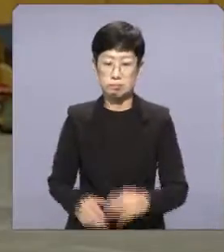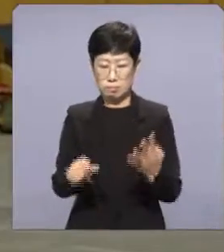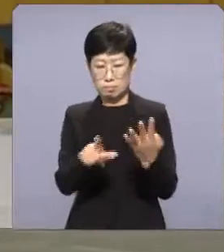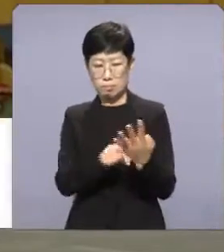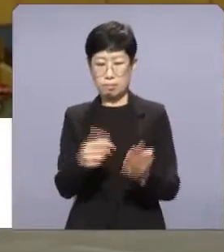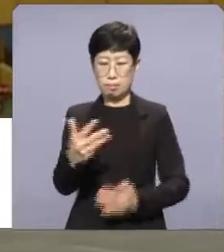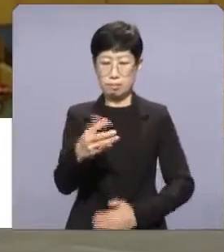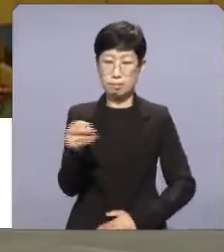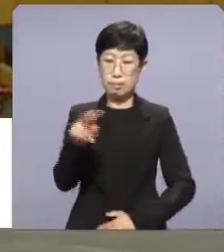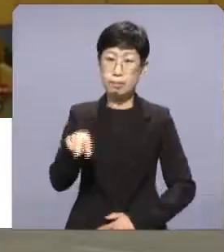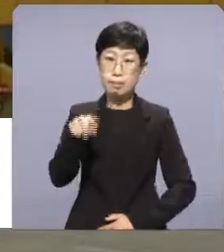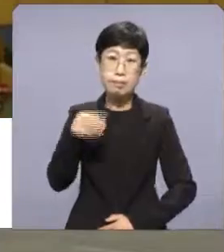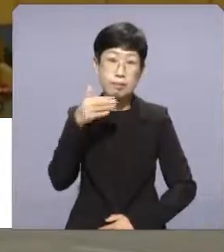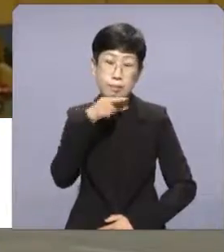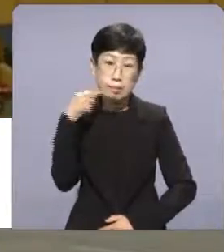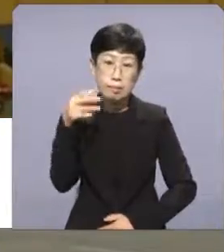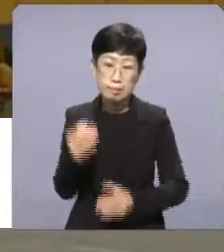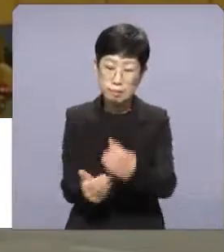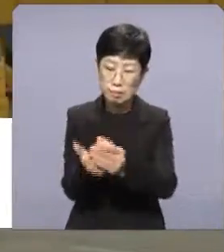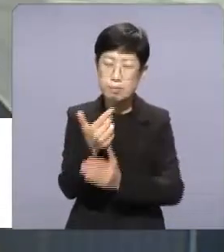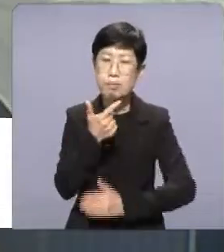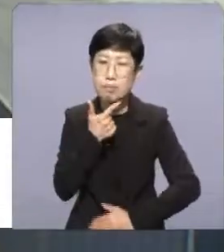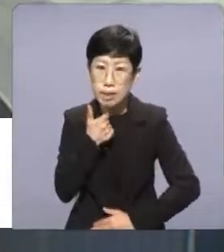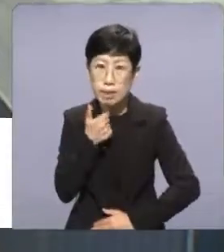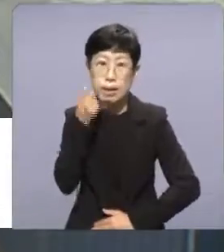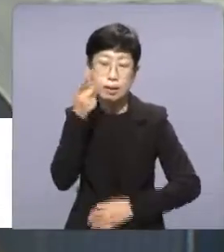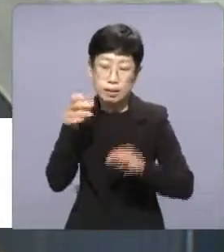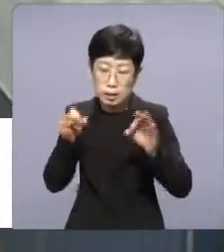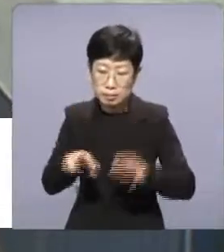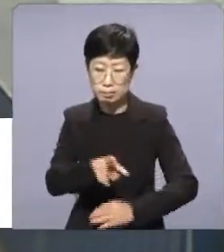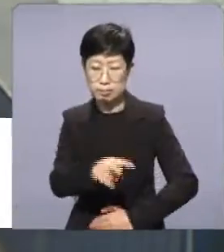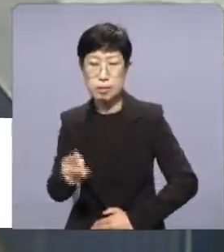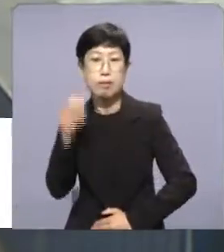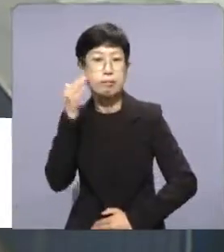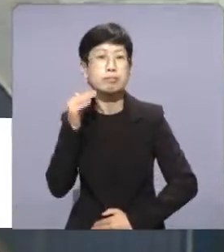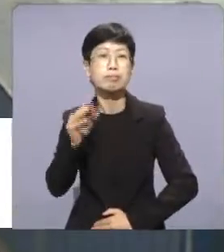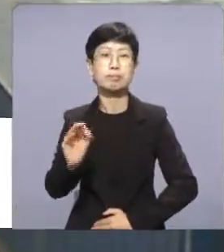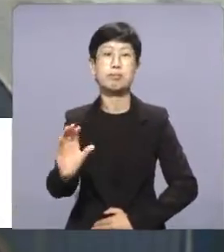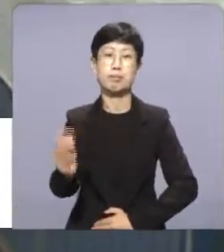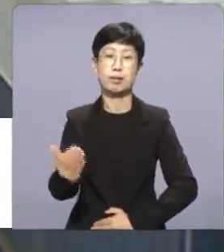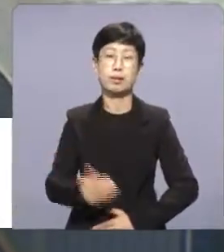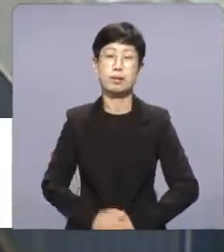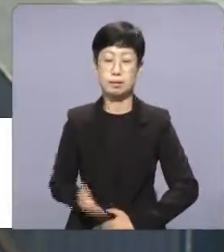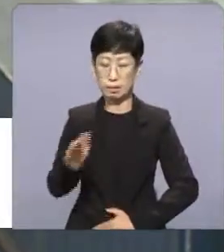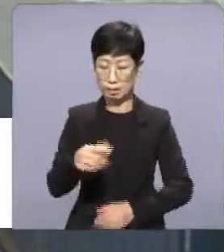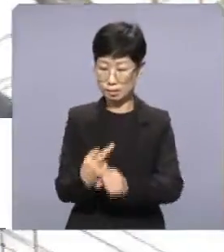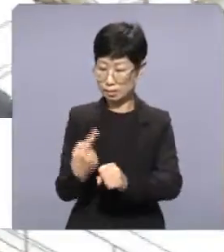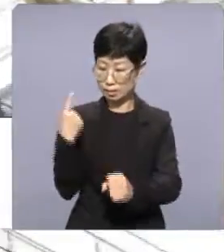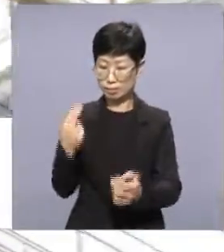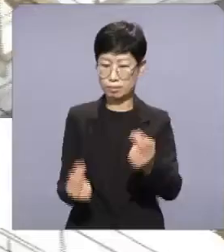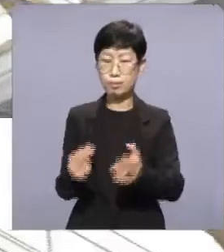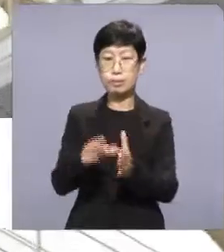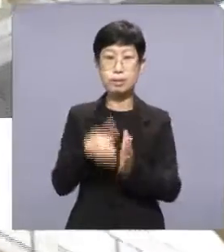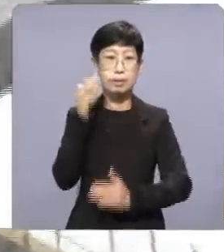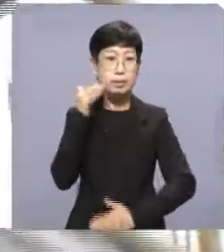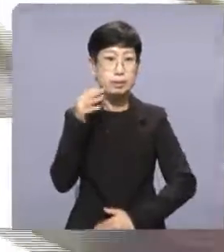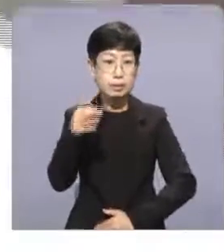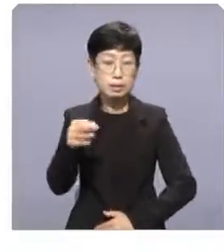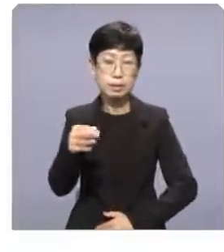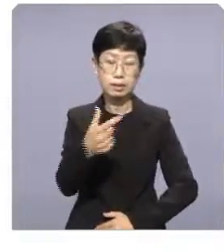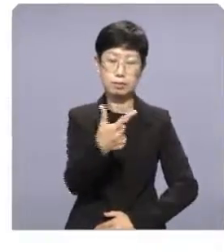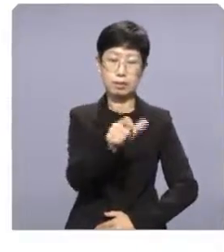8000만 달러 적자를 기록했지만 한 달 만에 흑자로 전환된 것입니다 그러나 1년 전과 비교 의 흑자 규모는